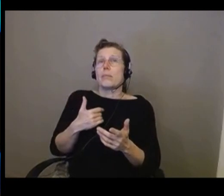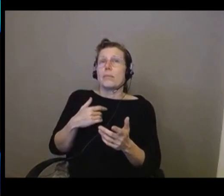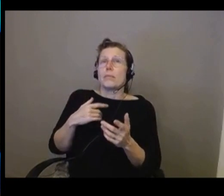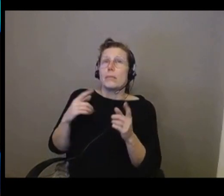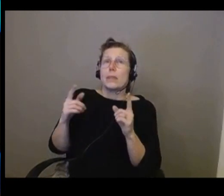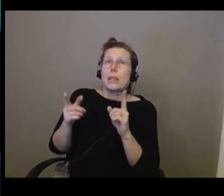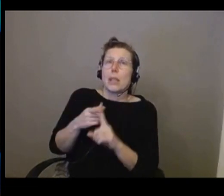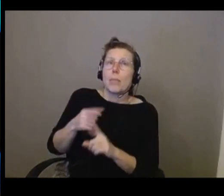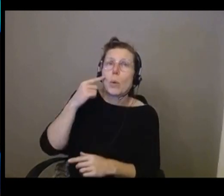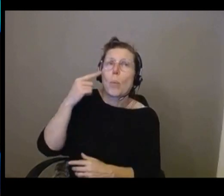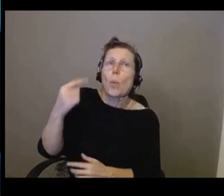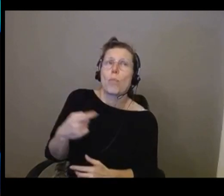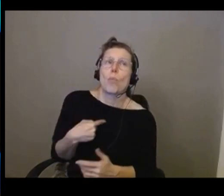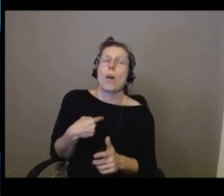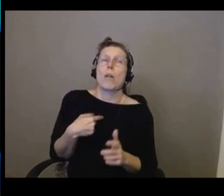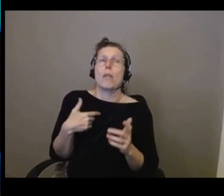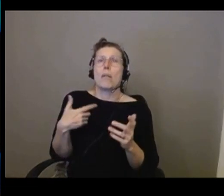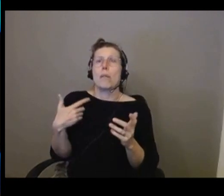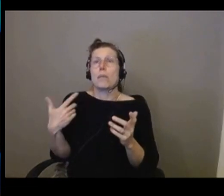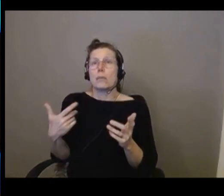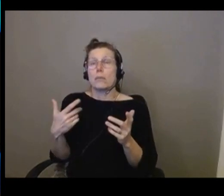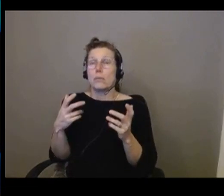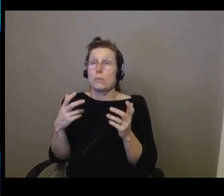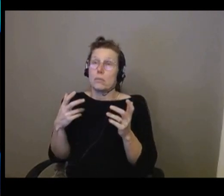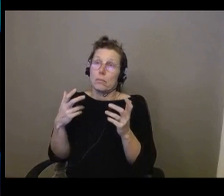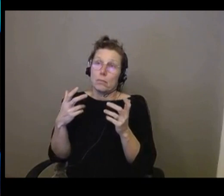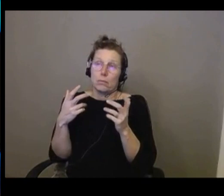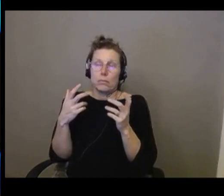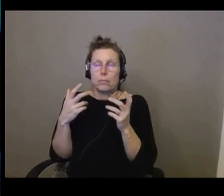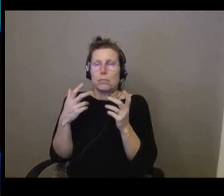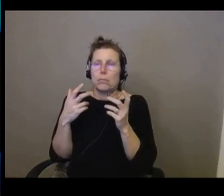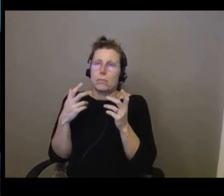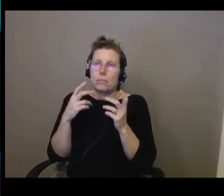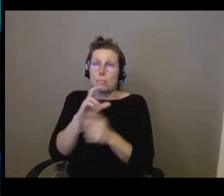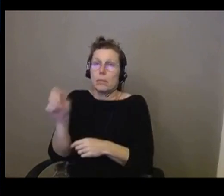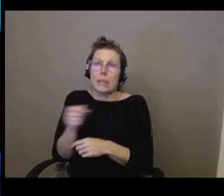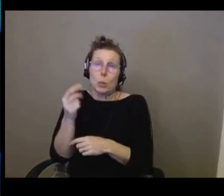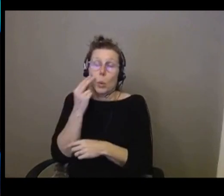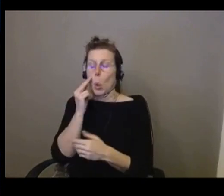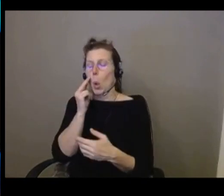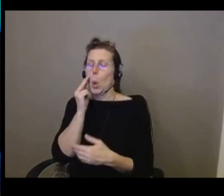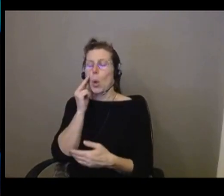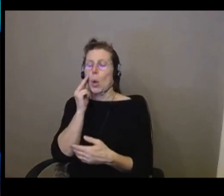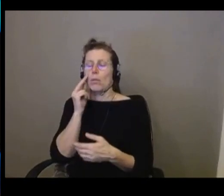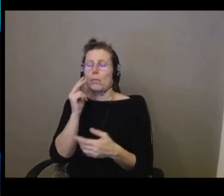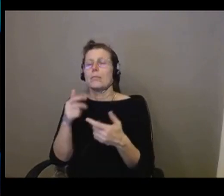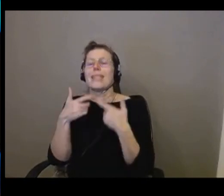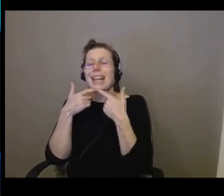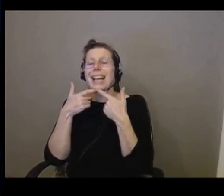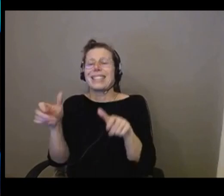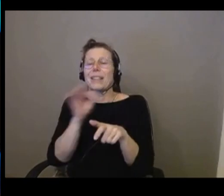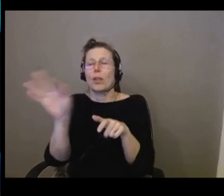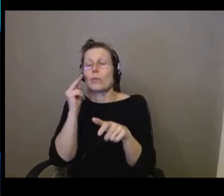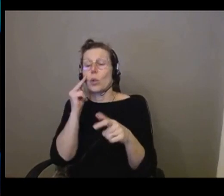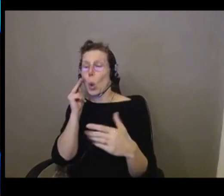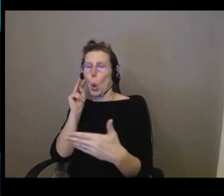fois l'œil sur l'accessibilité en France, mais aussi de m'inspirer, de nous inspirer de ce